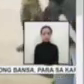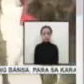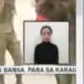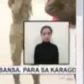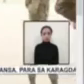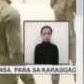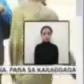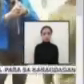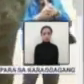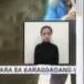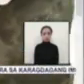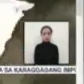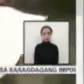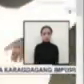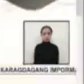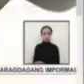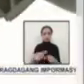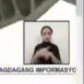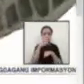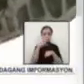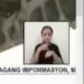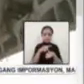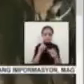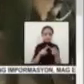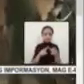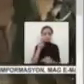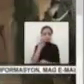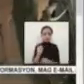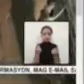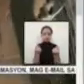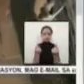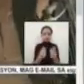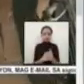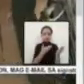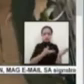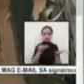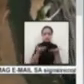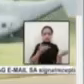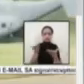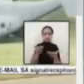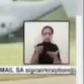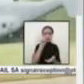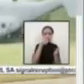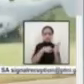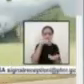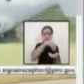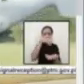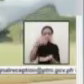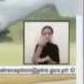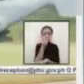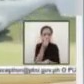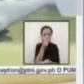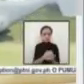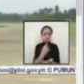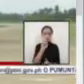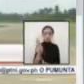Nagtulungan ang mga tropa ng Pilipinas at Estados Unidos para isakay ang nasa 1,000 food pack sa mga air assets gamit ang